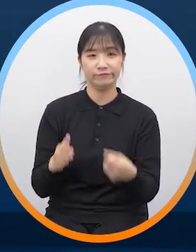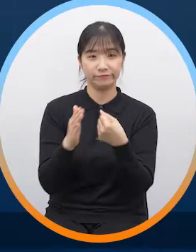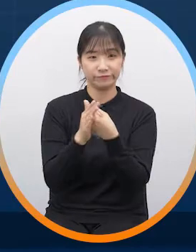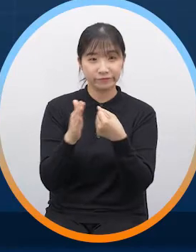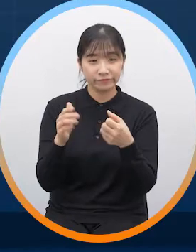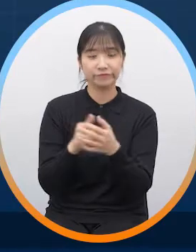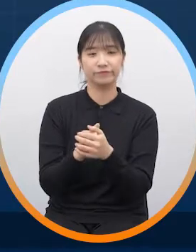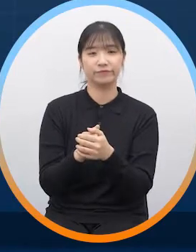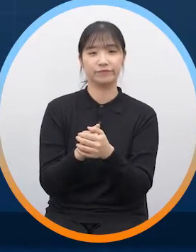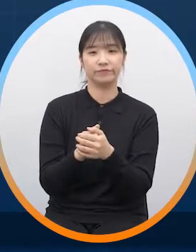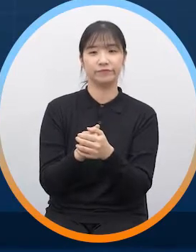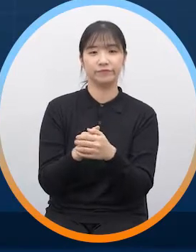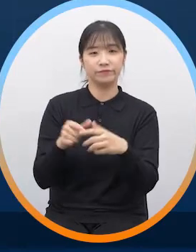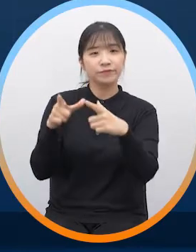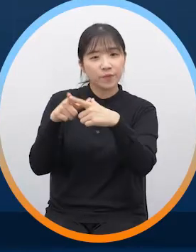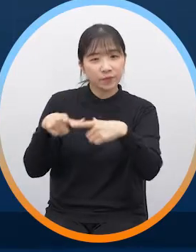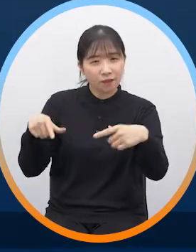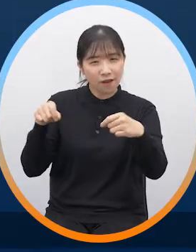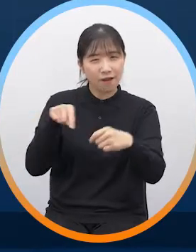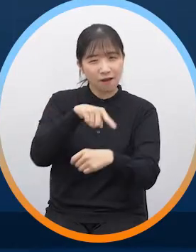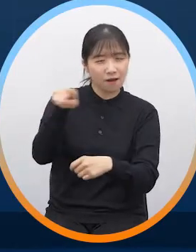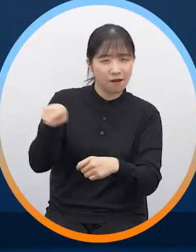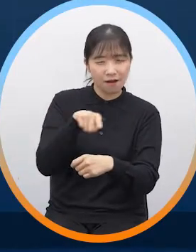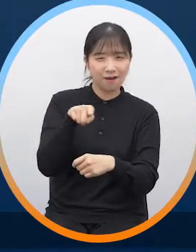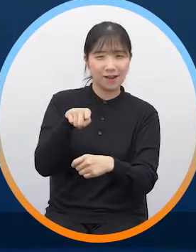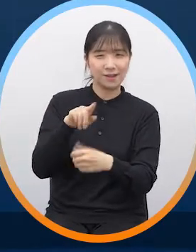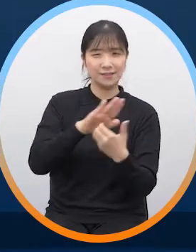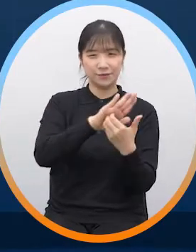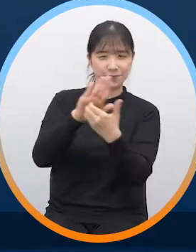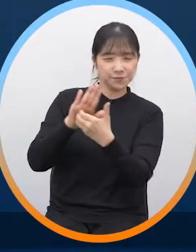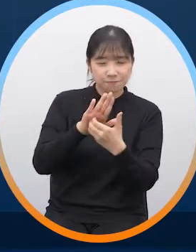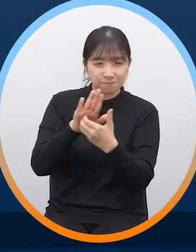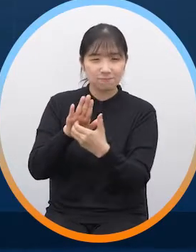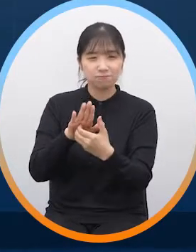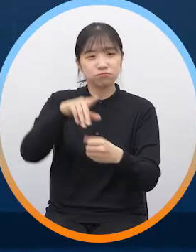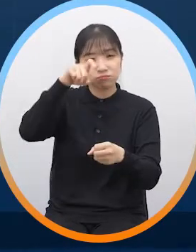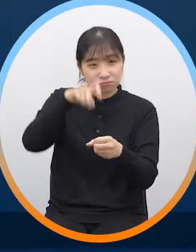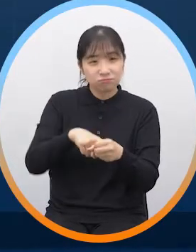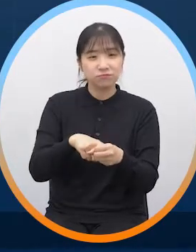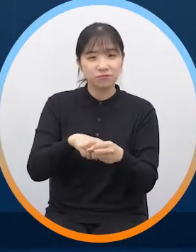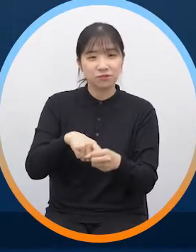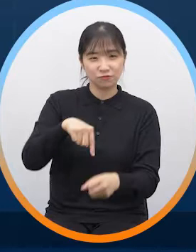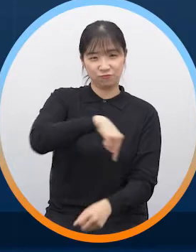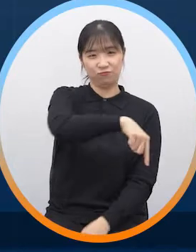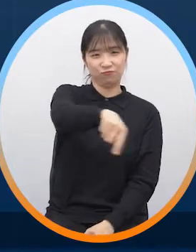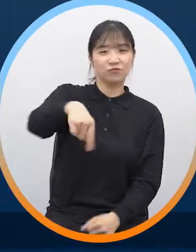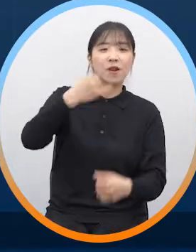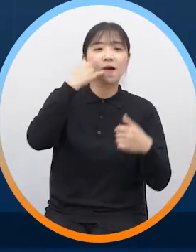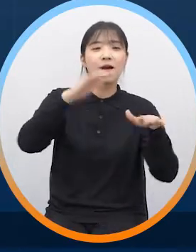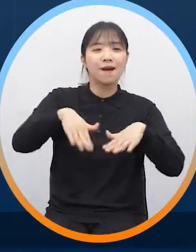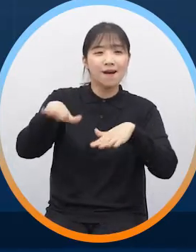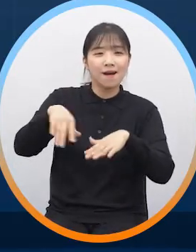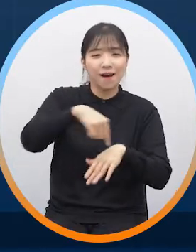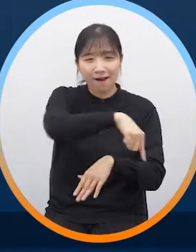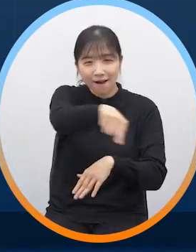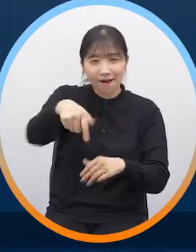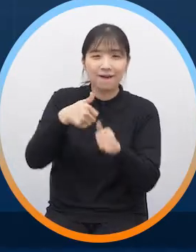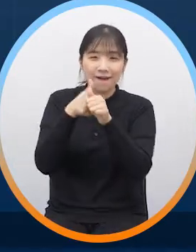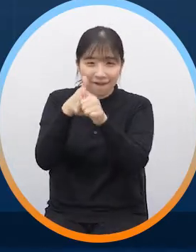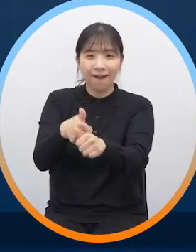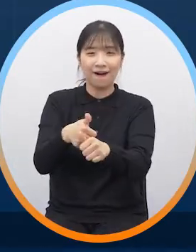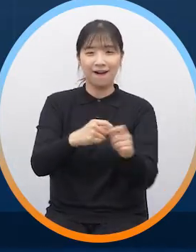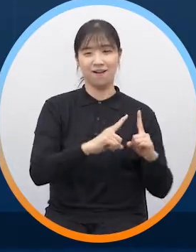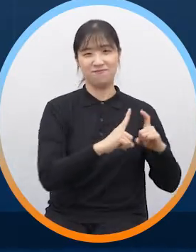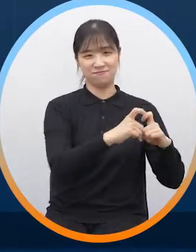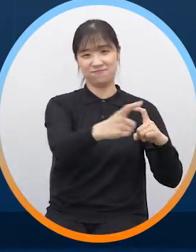그래서 이 왜구들한테 대항을 하기 위해서 쭉 해안선을 따라서